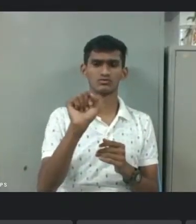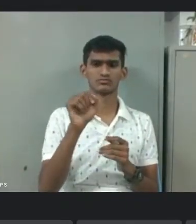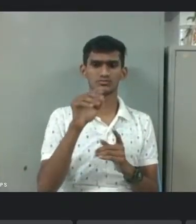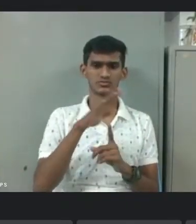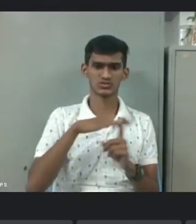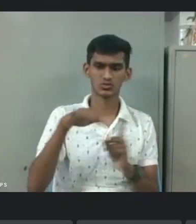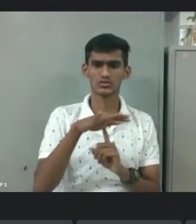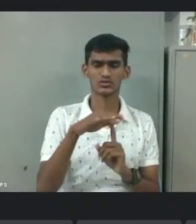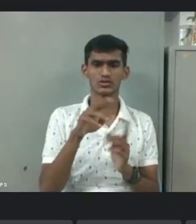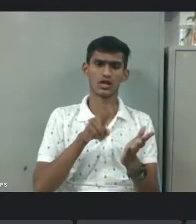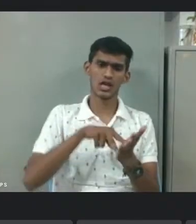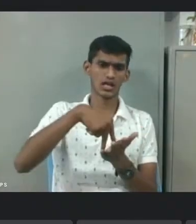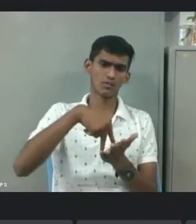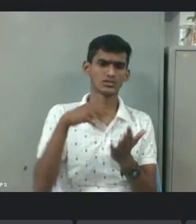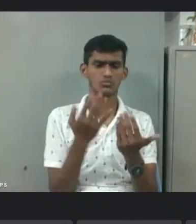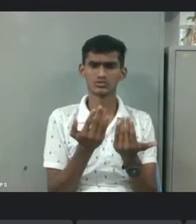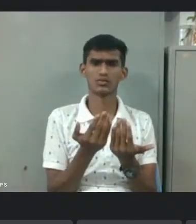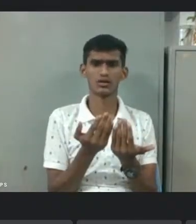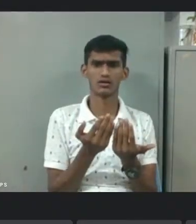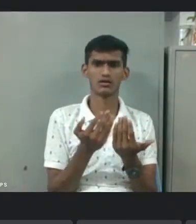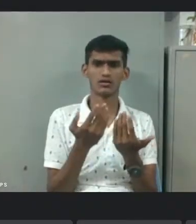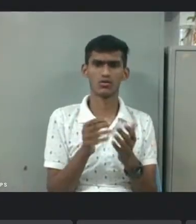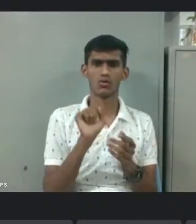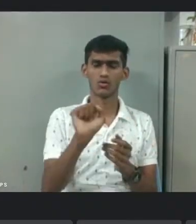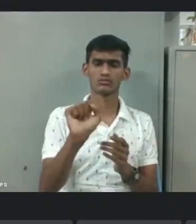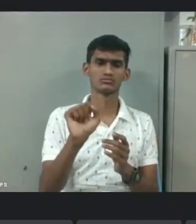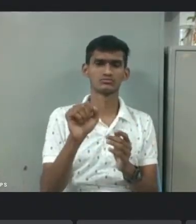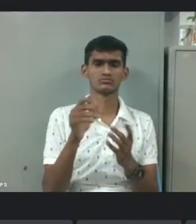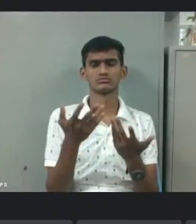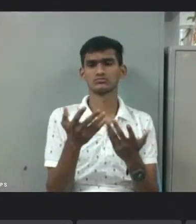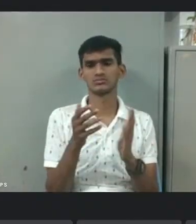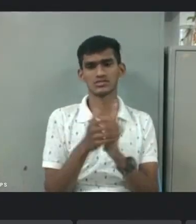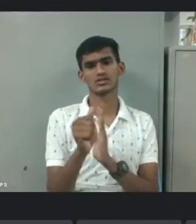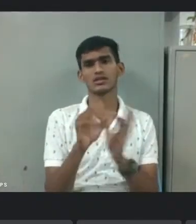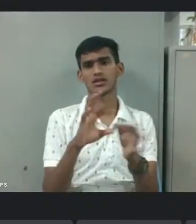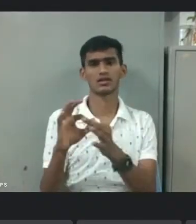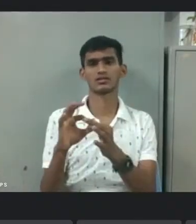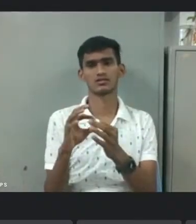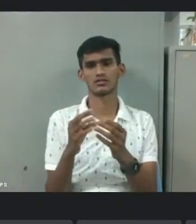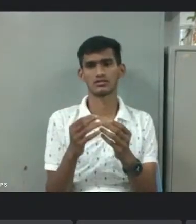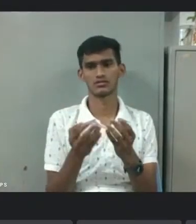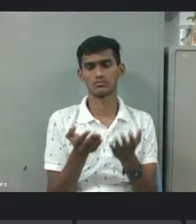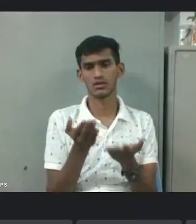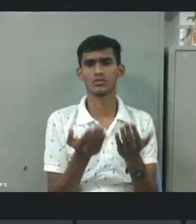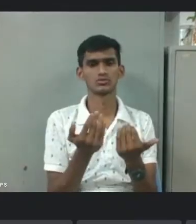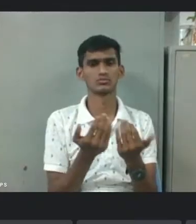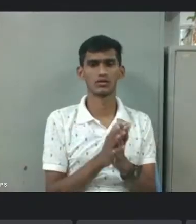പുനരധിവാസം സാധ്യമായിരിക്കും. ഡിപ്പെൻസ്, അതിന് എത്രത്തോളം അവരുടെ കഴിവുകൾ ഉണ്ടെന്നുള്ളതിനനുസരിച്ചിരിക്കും.